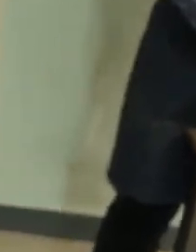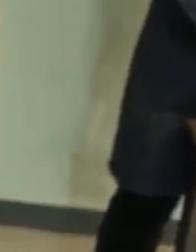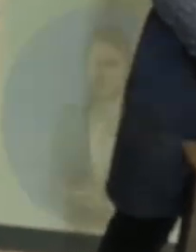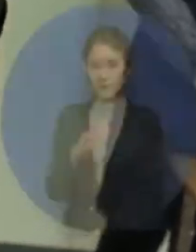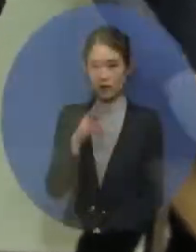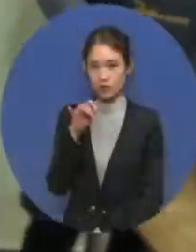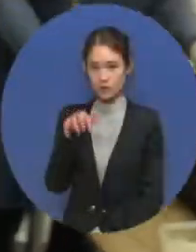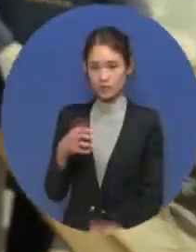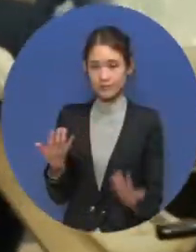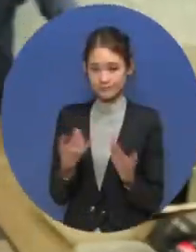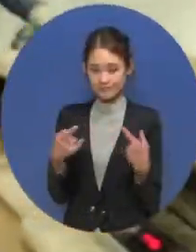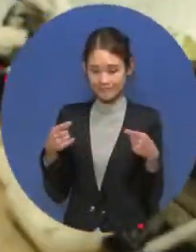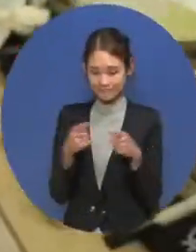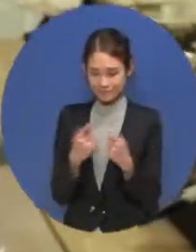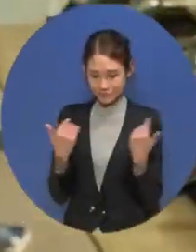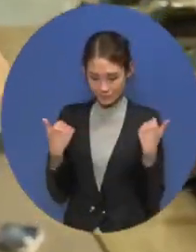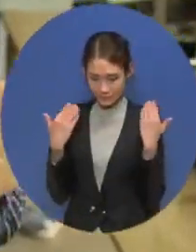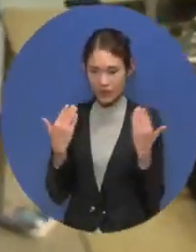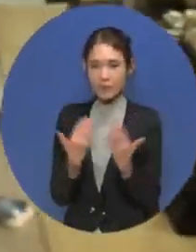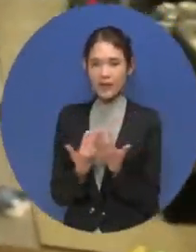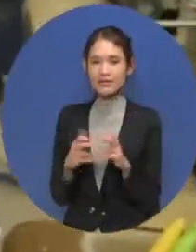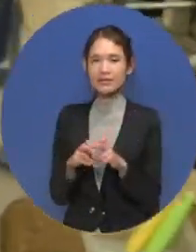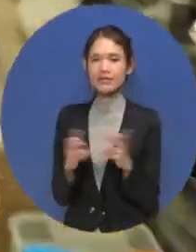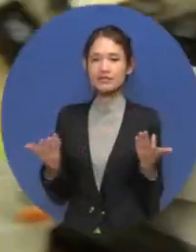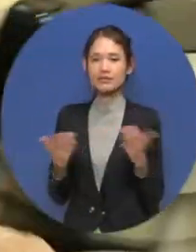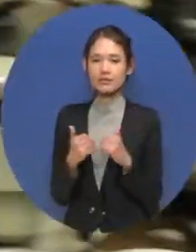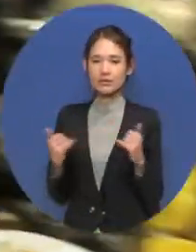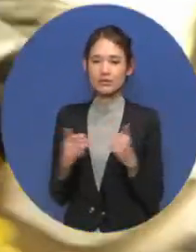차오름에서 함께하는 발달장애인 근로자들은